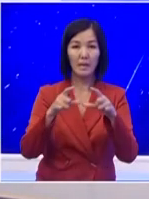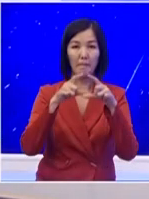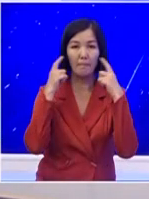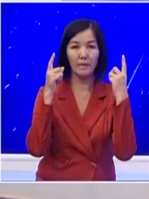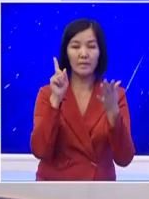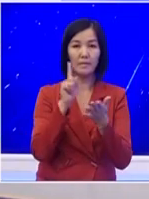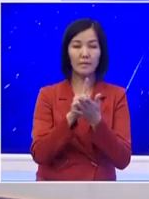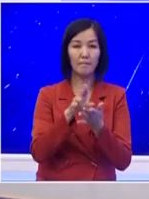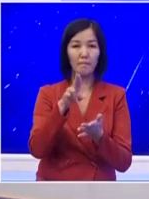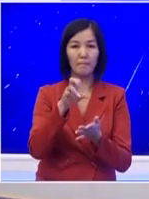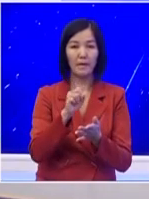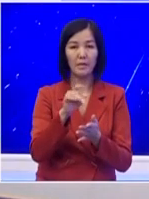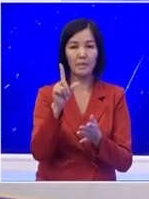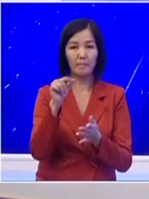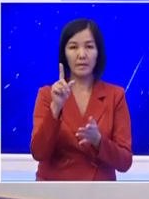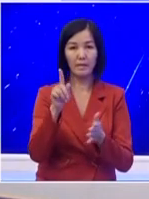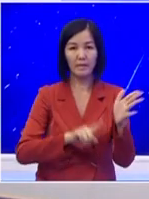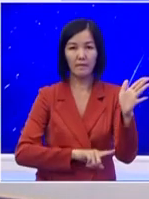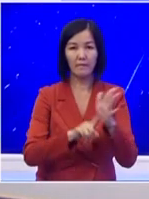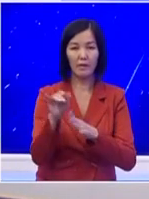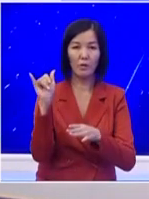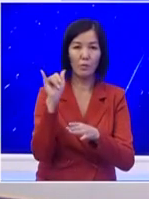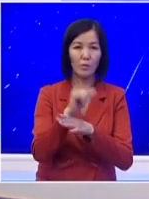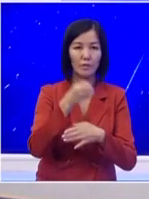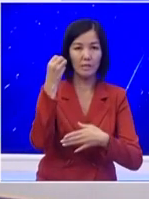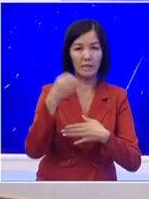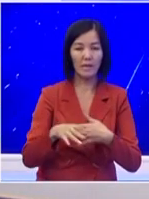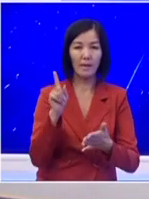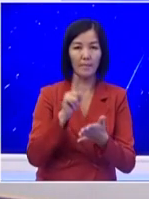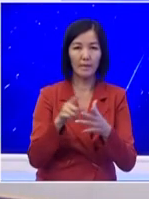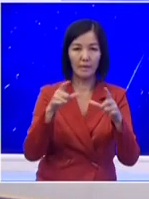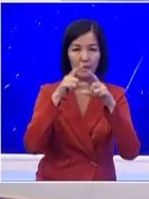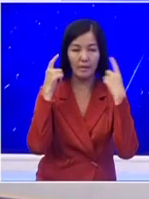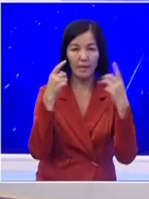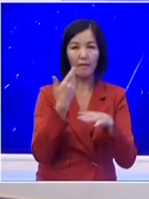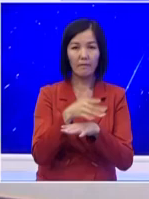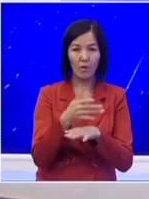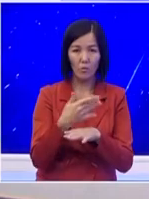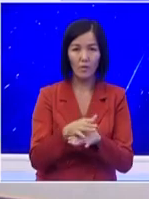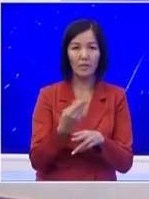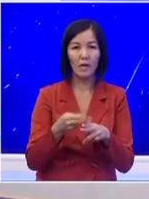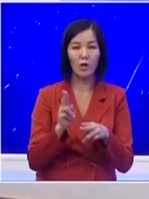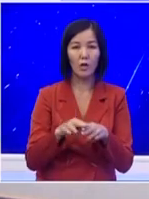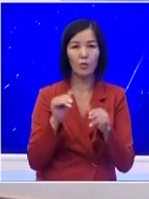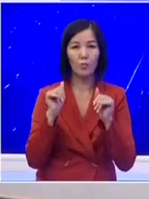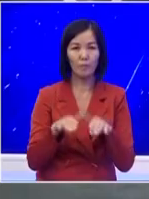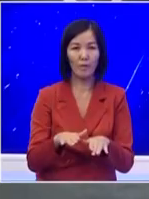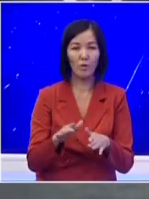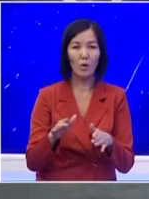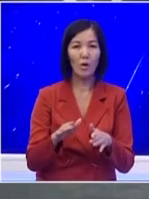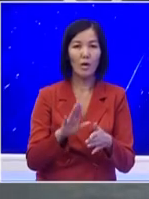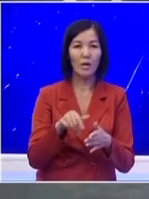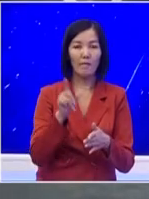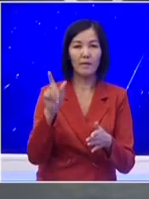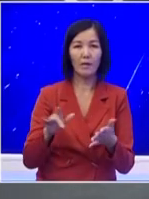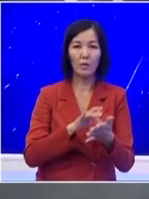Масочный режим в Париже. С понедельника парижане и гости французской столицы обязаны носить маски на открытом воздухе. Эту меру мэрия города